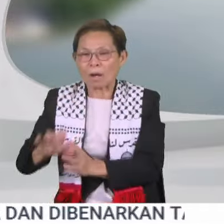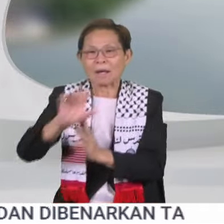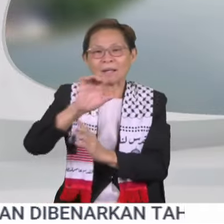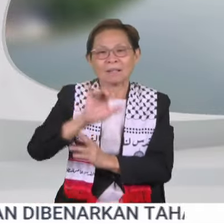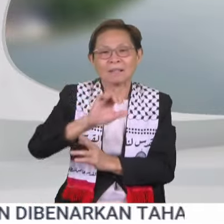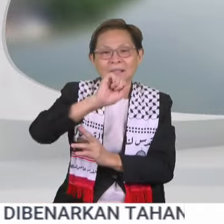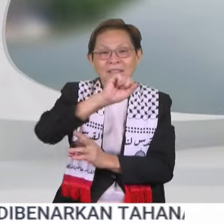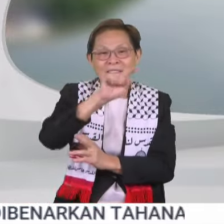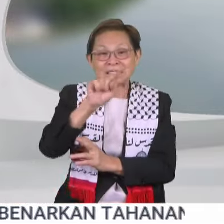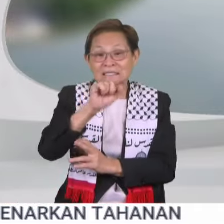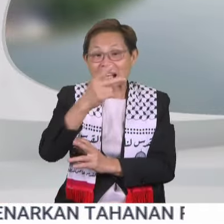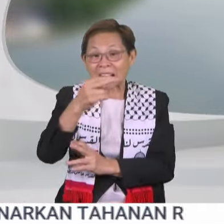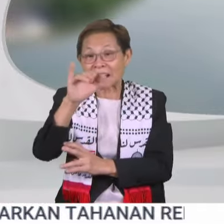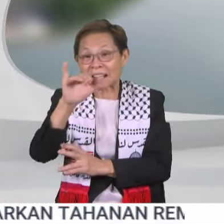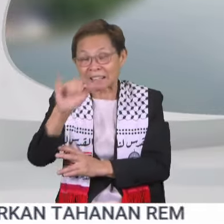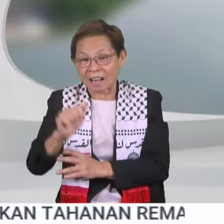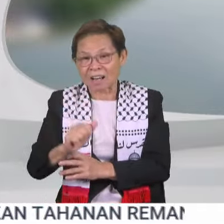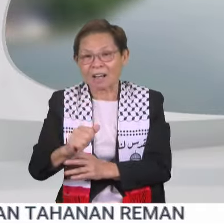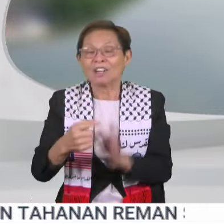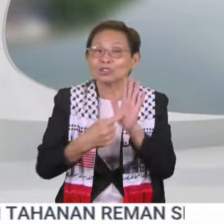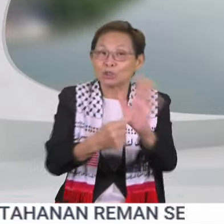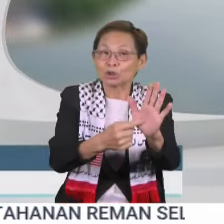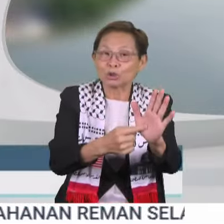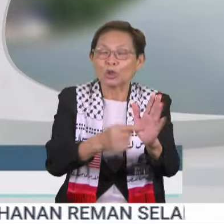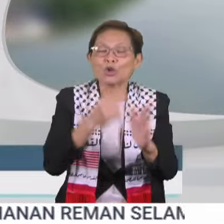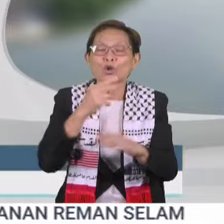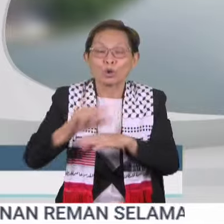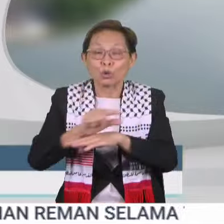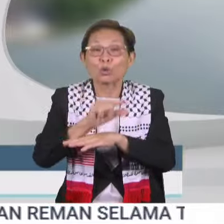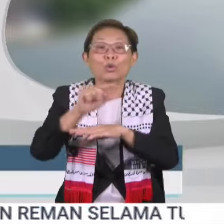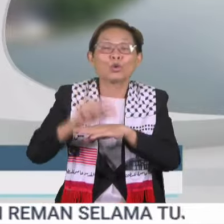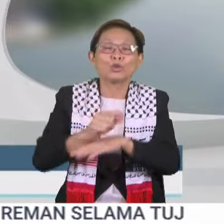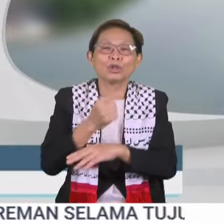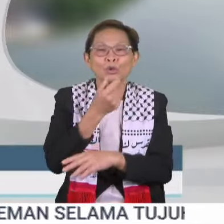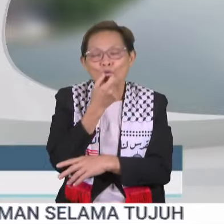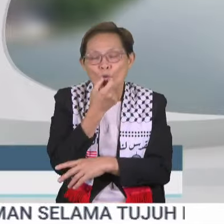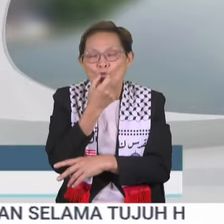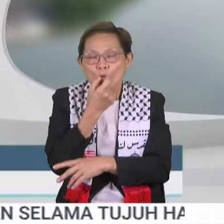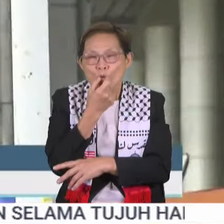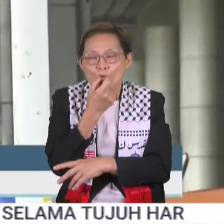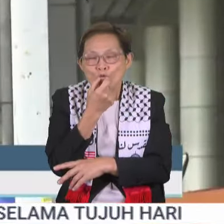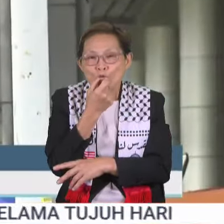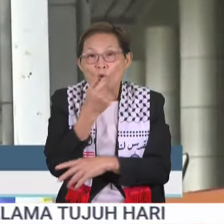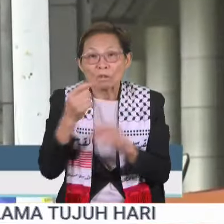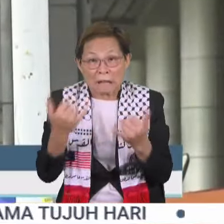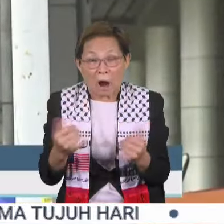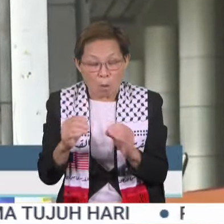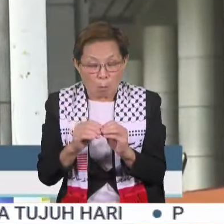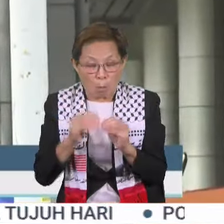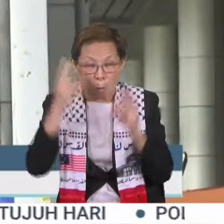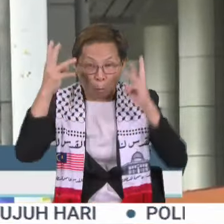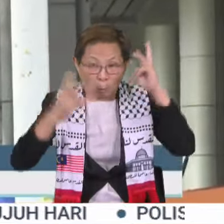Semain memaparkan penggunaan rokok elektronik yang semakin menggusarkan.